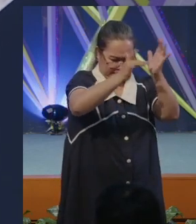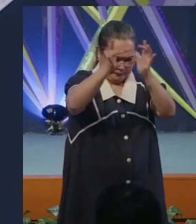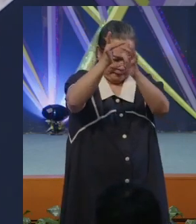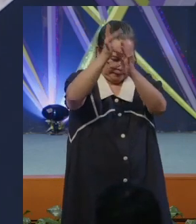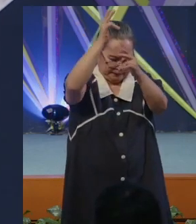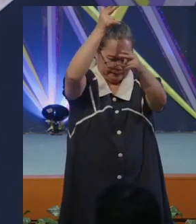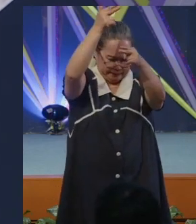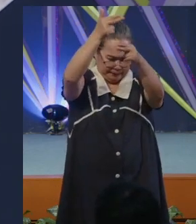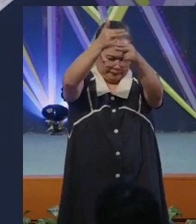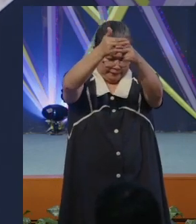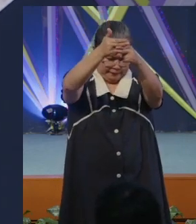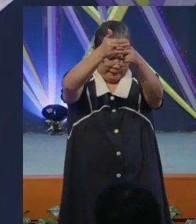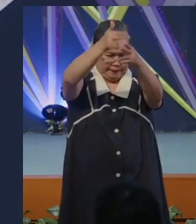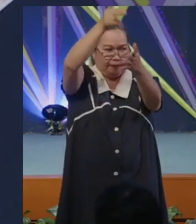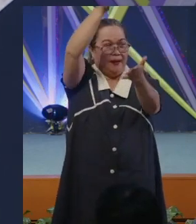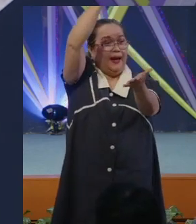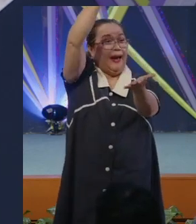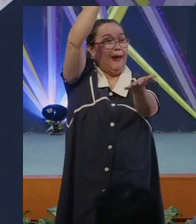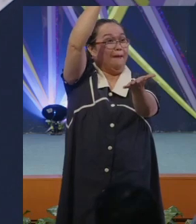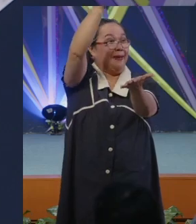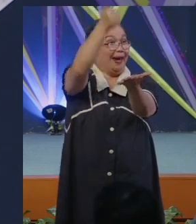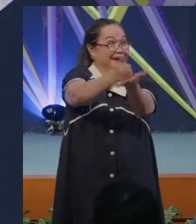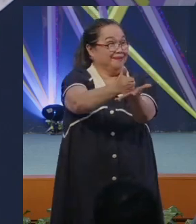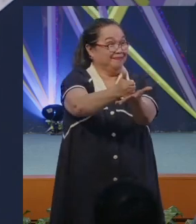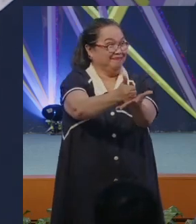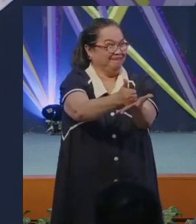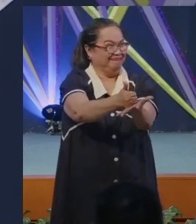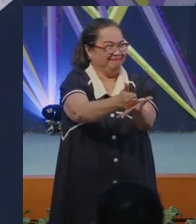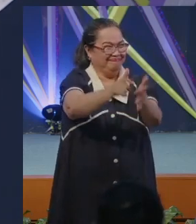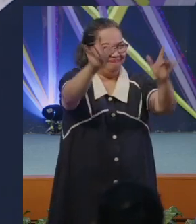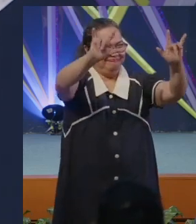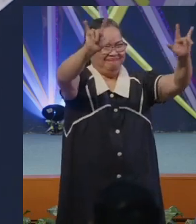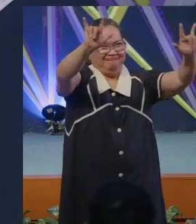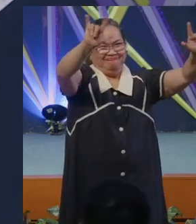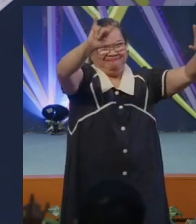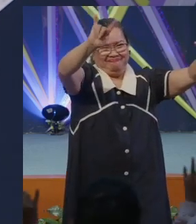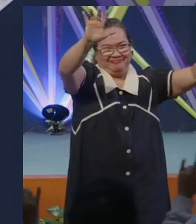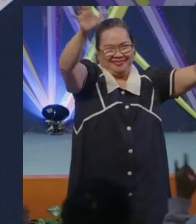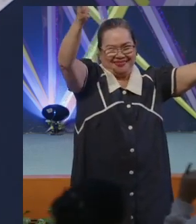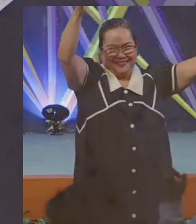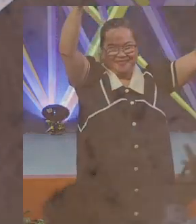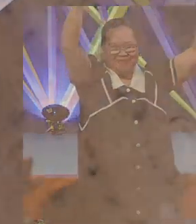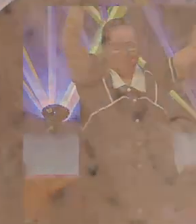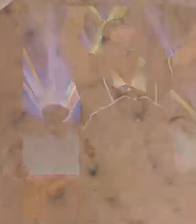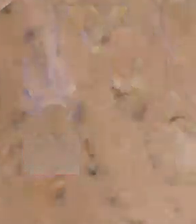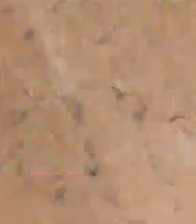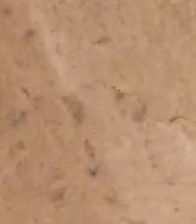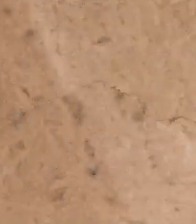Jesus. Amen at amen. Magandang hapon po sa kanilang lahat.